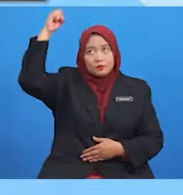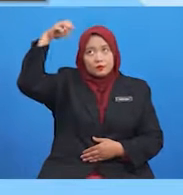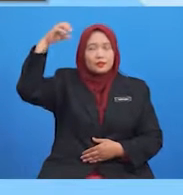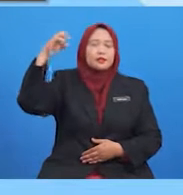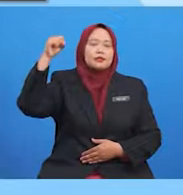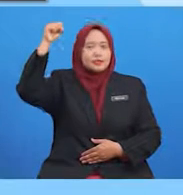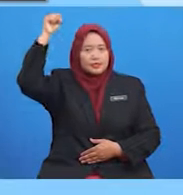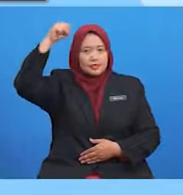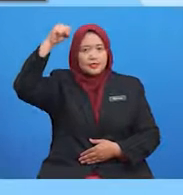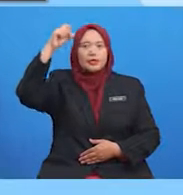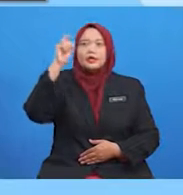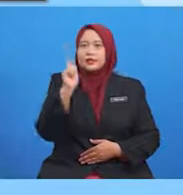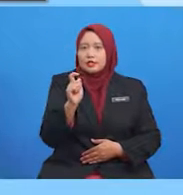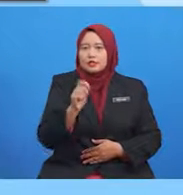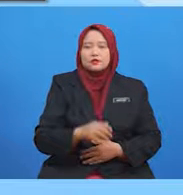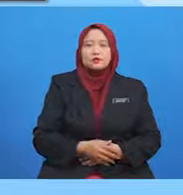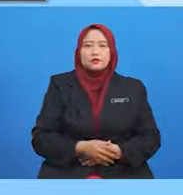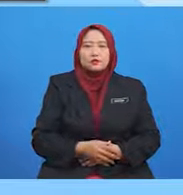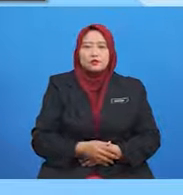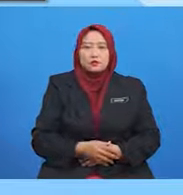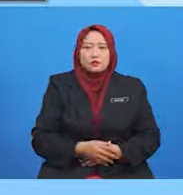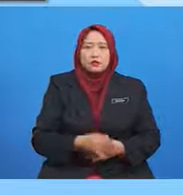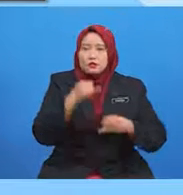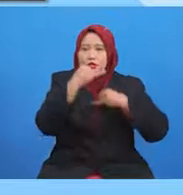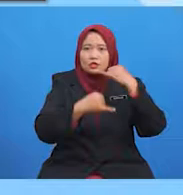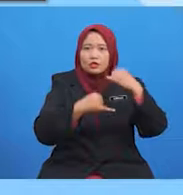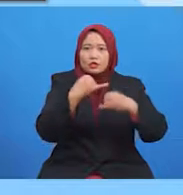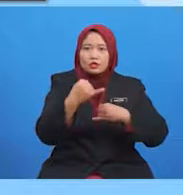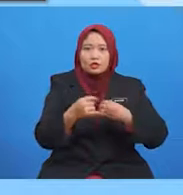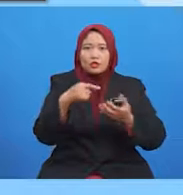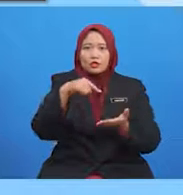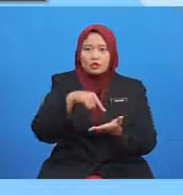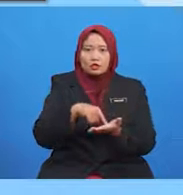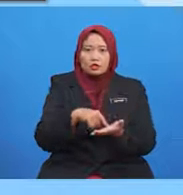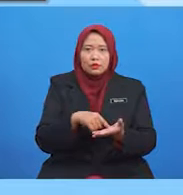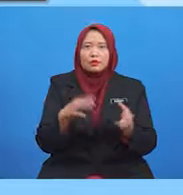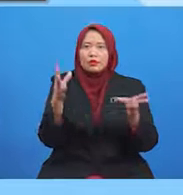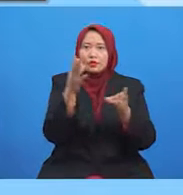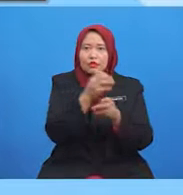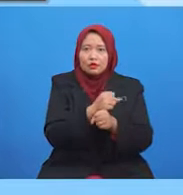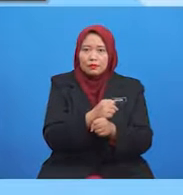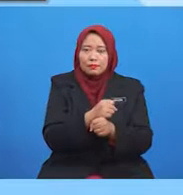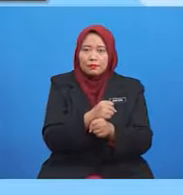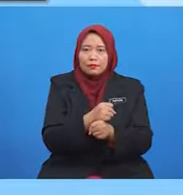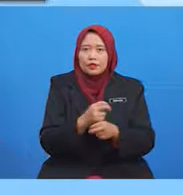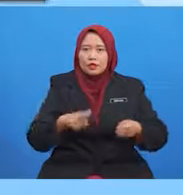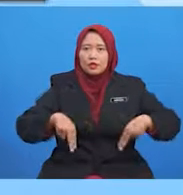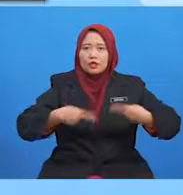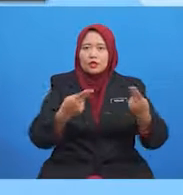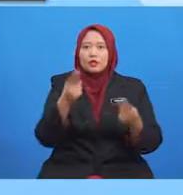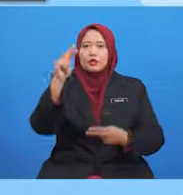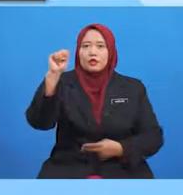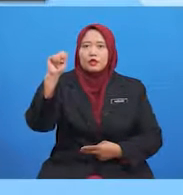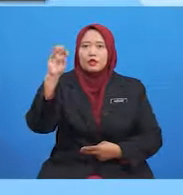Kejayaan itu membolehkan Wilhelm Conrad Röntgen menerima hadiah Nobel pertama dalam bidang